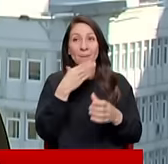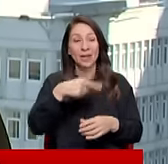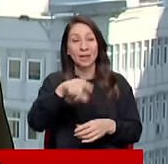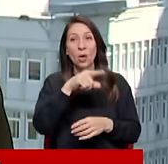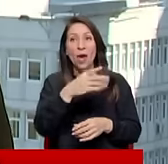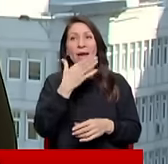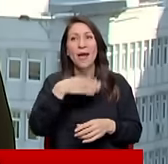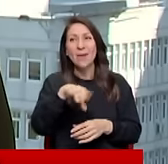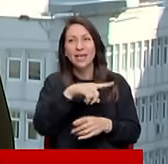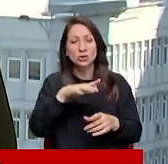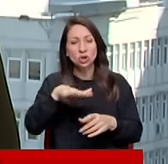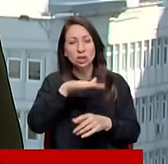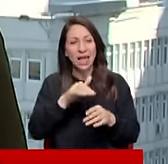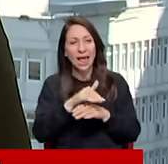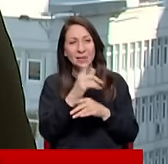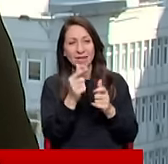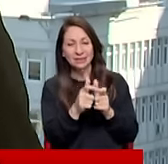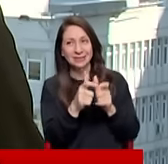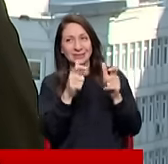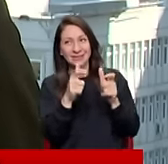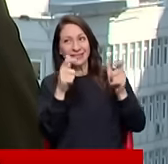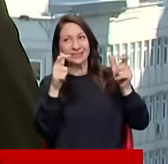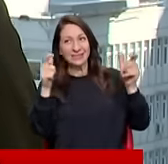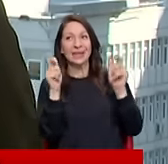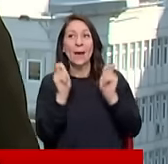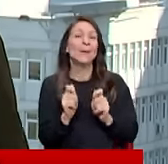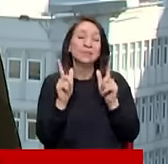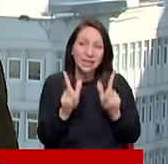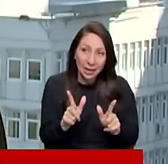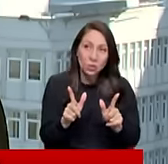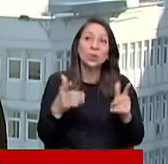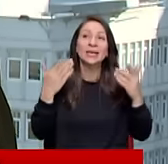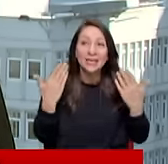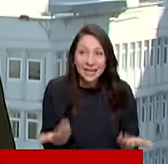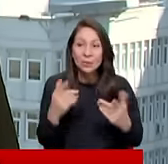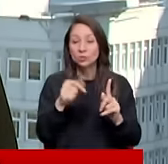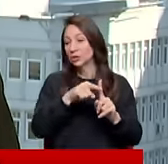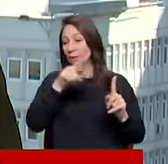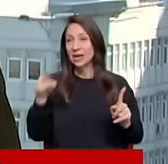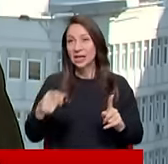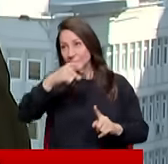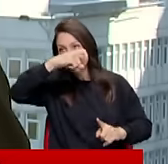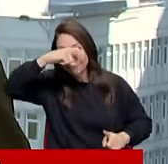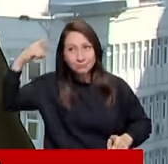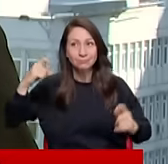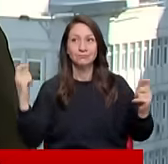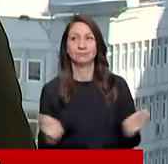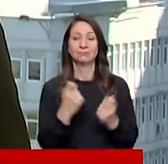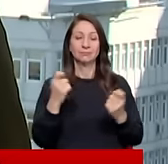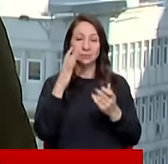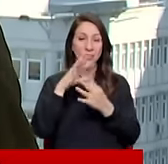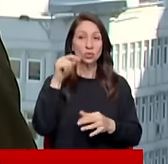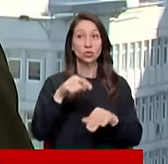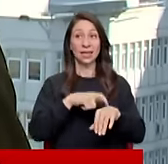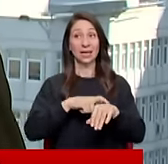emekliler. O emeklilerin sosyal hayatını biraz daha renkli bir şekilde getirmemiz gerekiyor ki bu zamana kadar alın terlerini akıtmış insanların